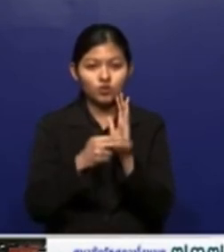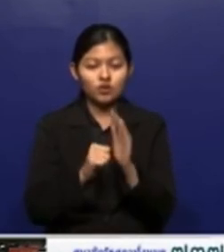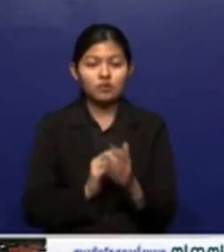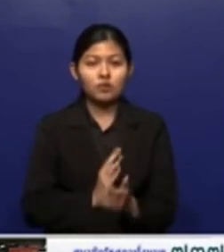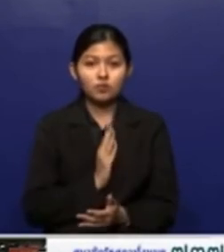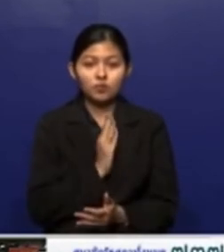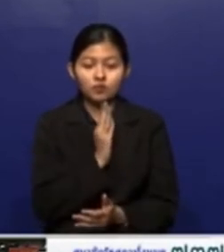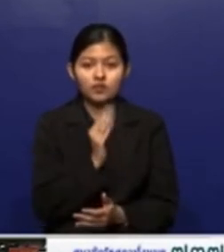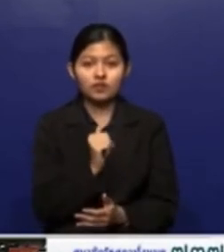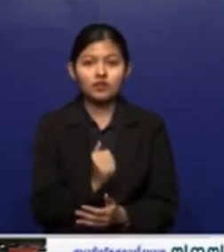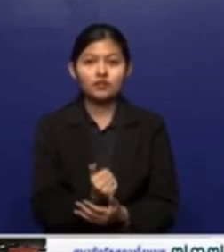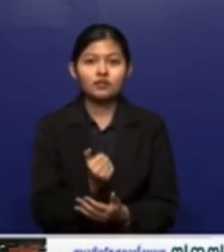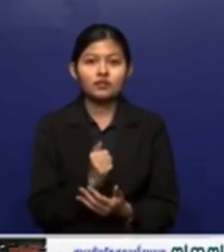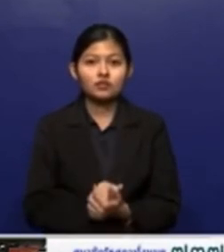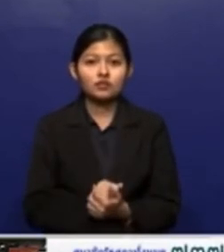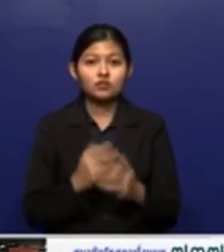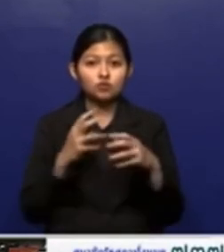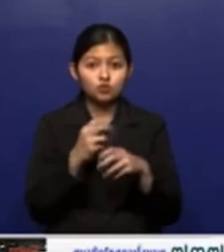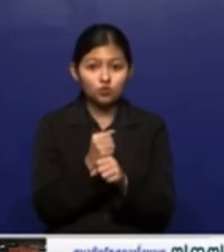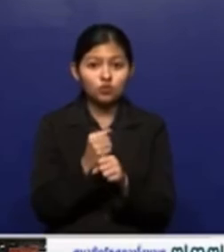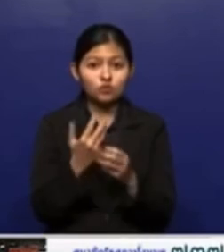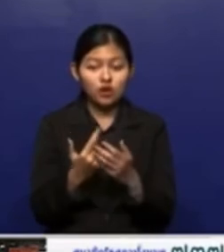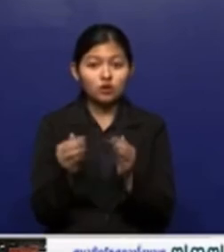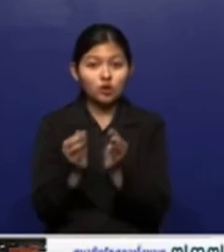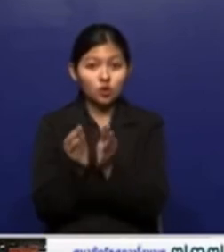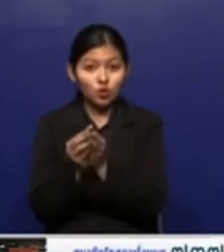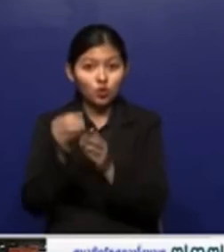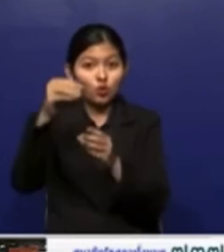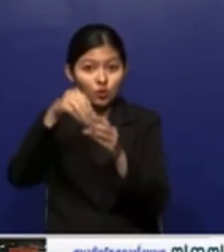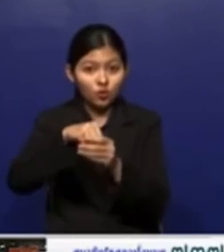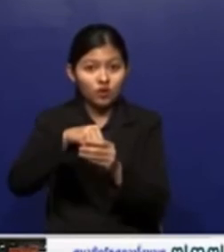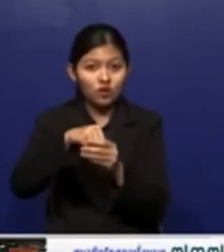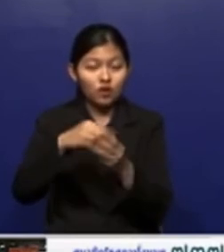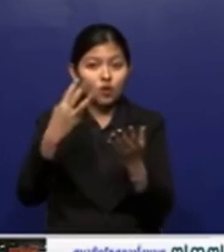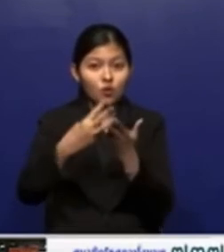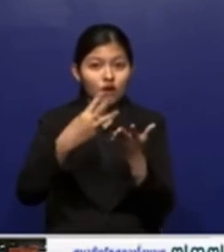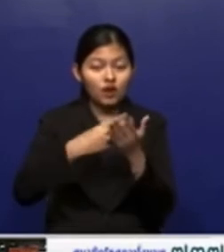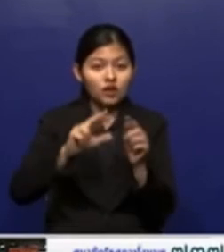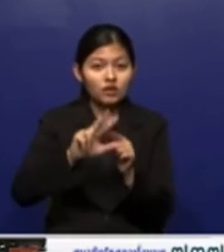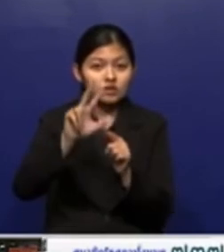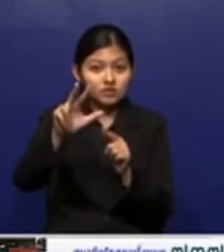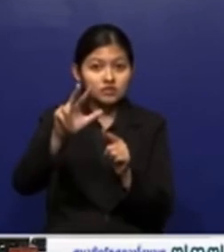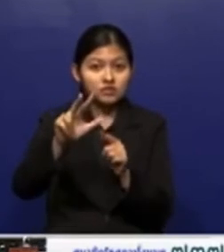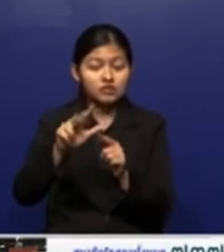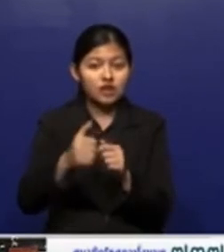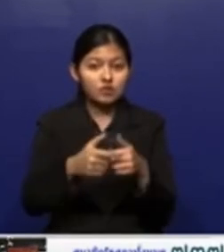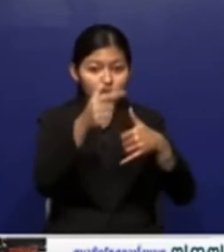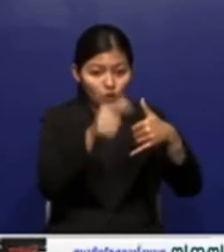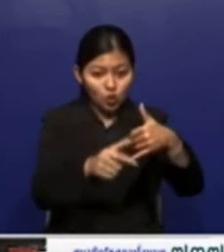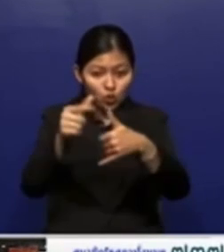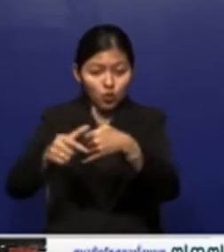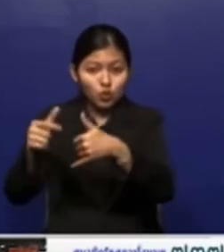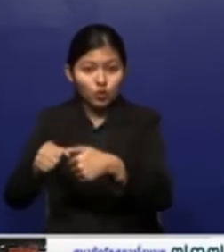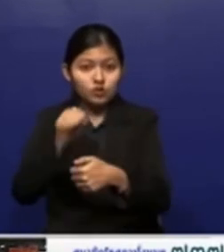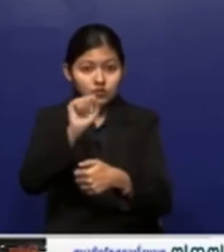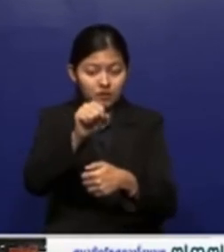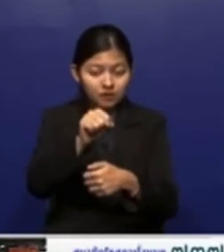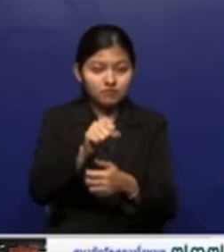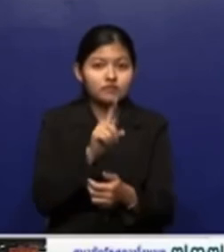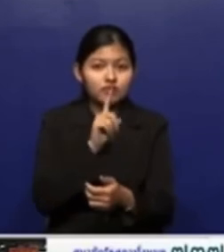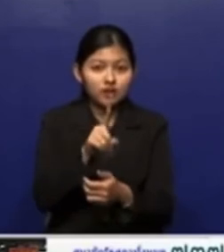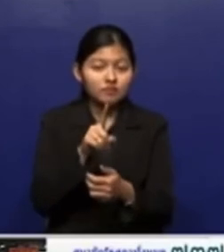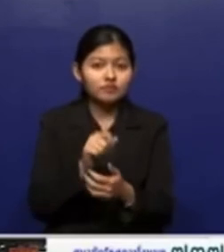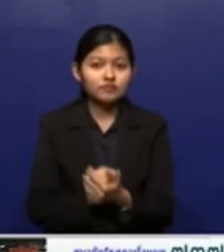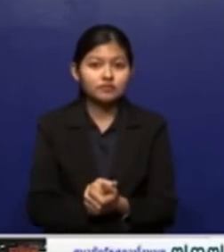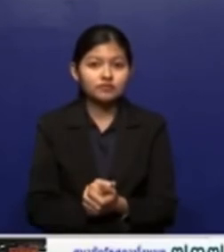ไทยครับสรุปแล้วเดี๋ยวเราต้องลงมติวันละ 3รายบุคคลใช่ไหมครับโดยการขานถูกต้องครับใช่ไหมครับ